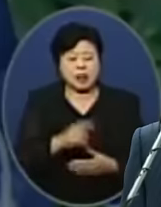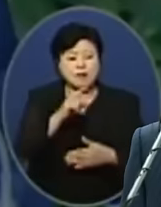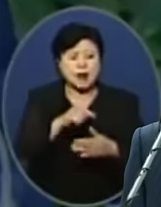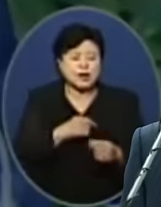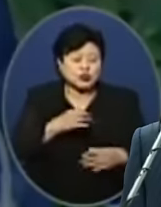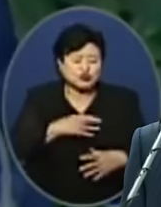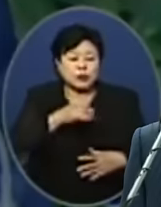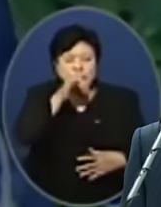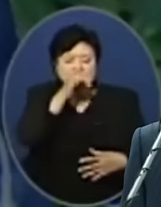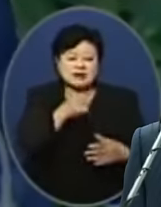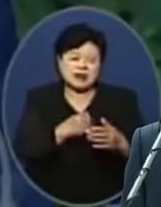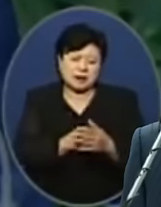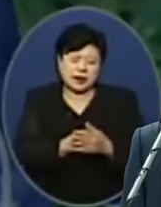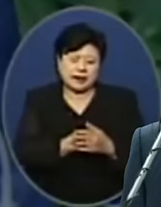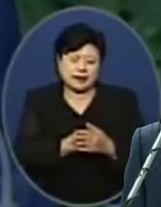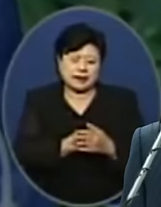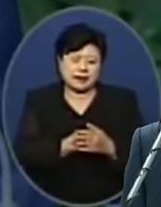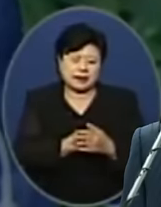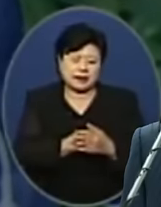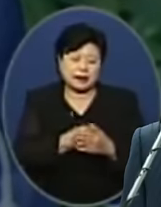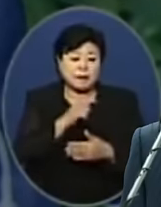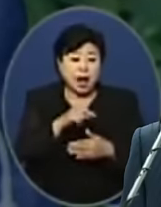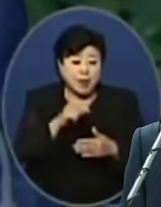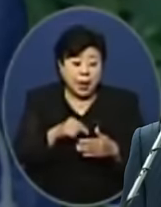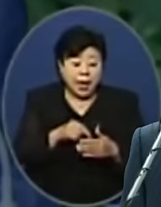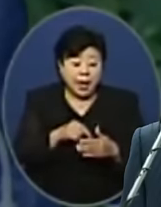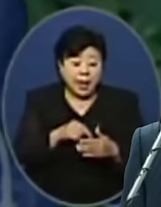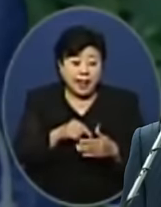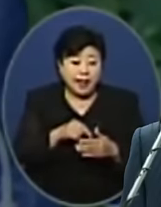마음의 두려움이 있었습니다. 마음에